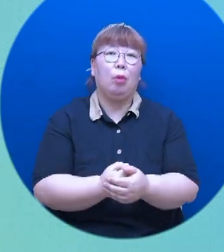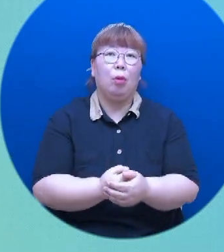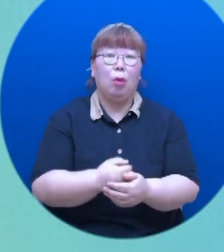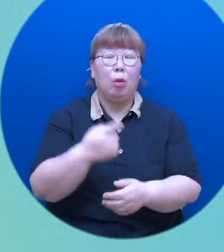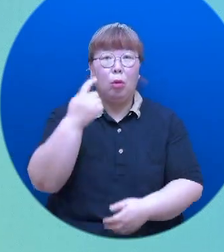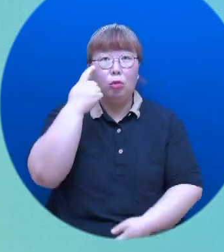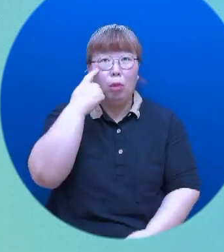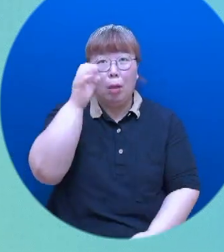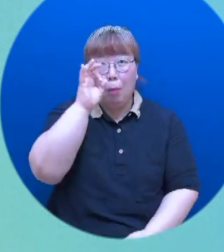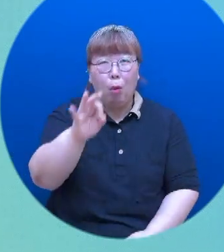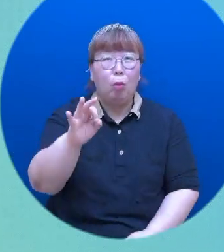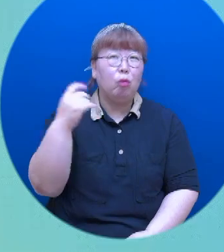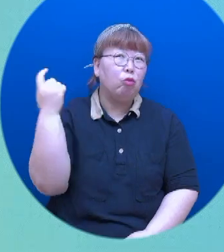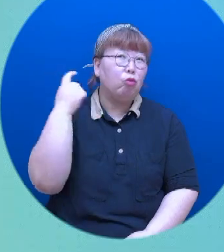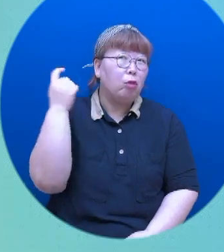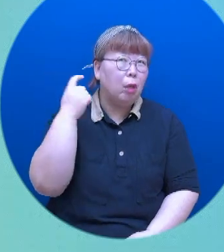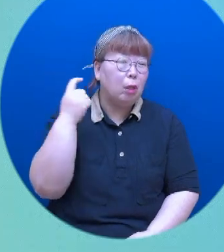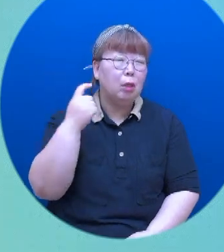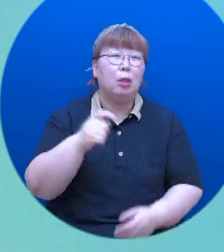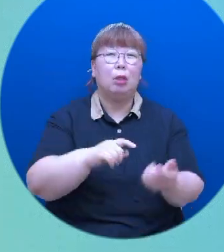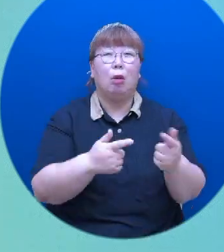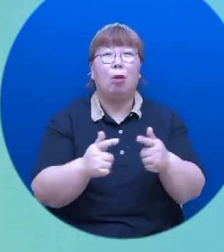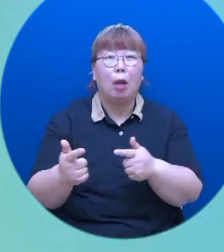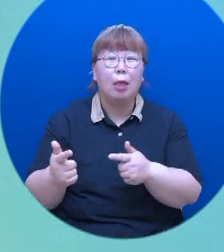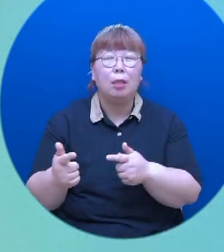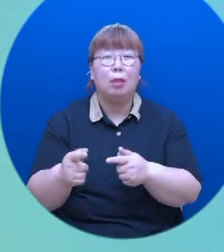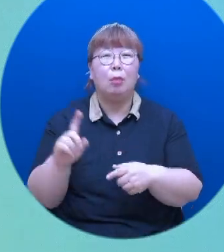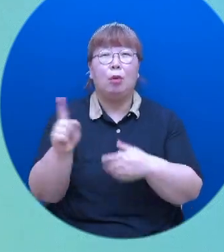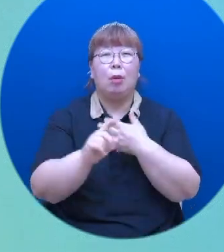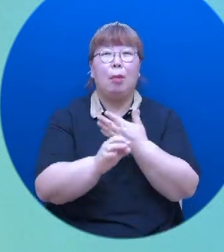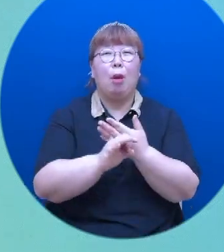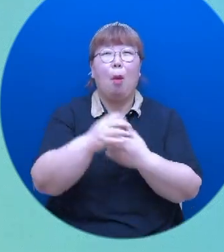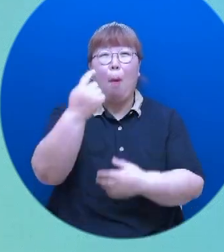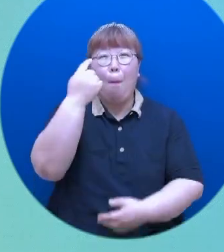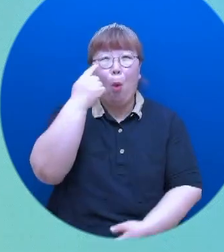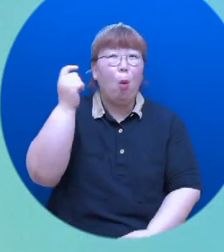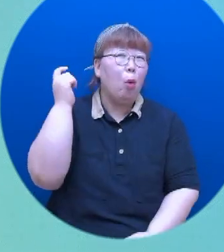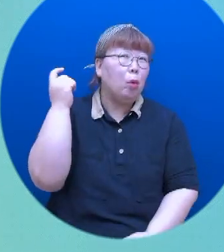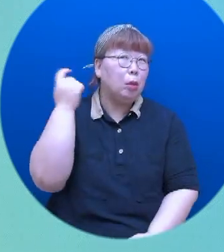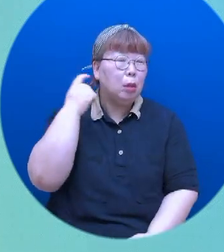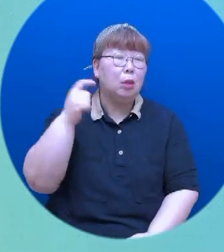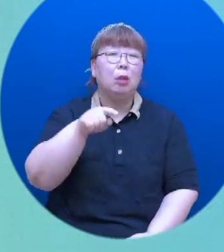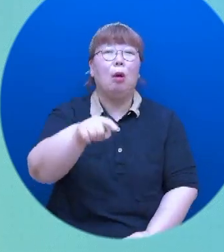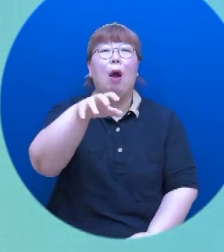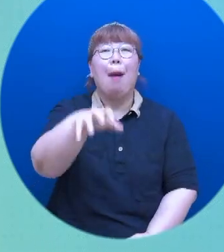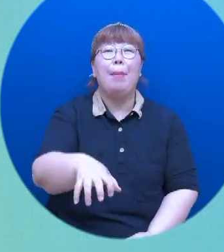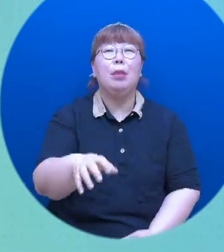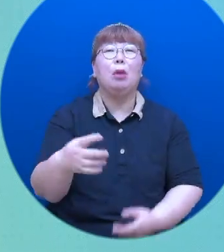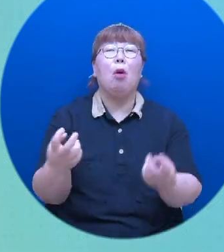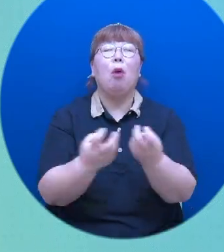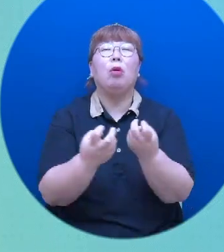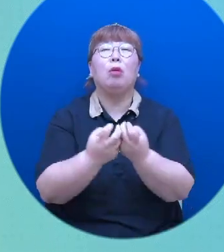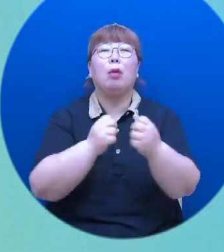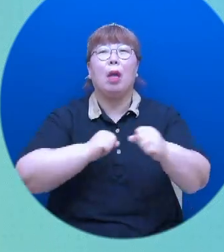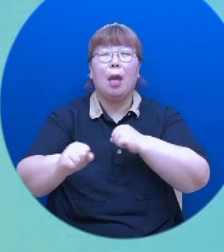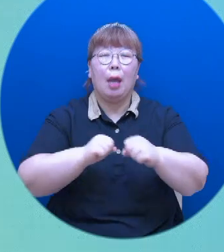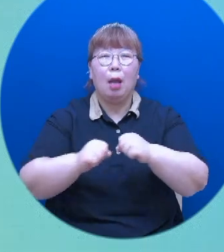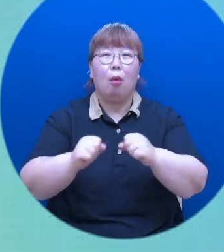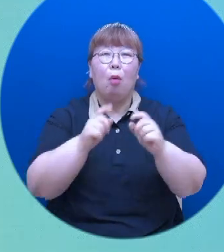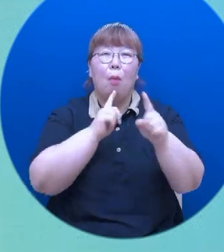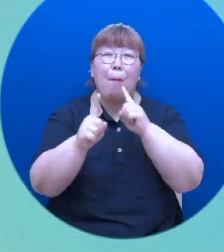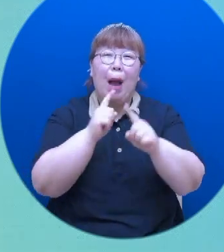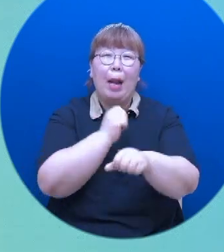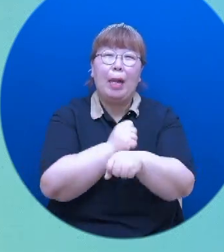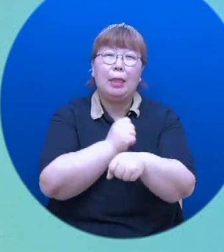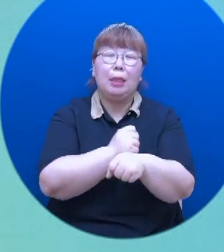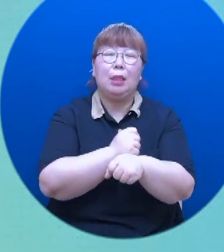들리는 것, 그때 너는 보고 듣는 것 앞에 어떻게 행할지, 어떻게 말할지